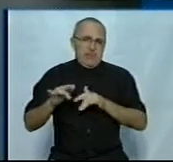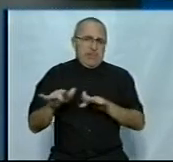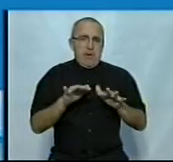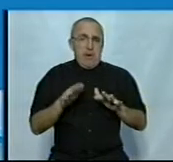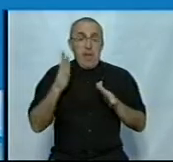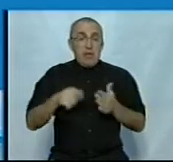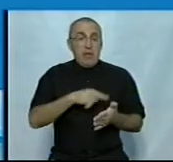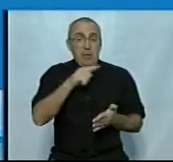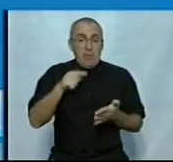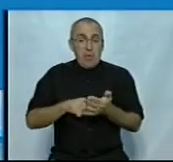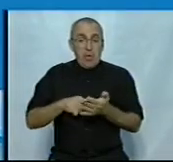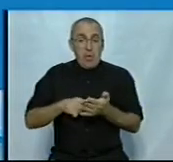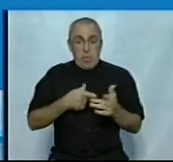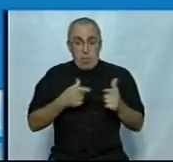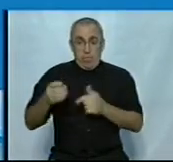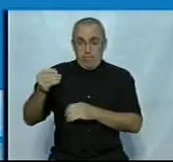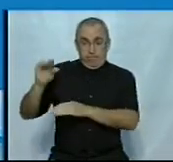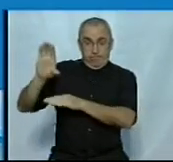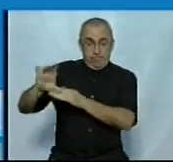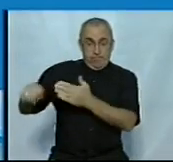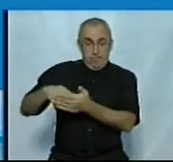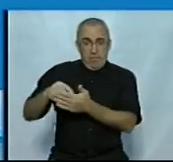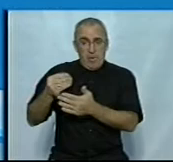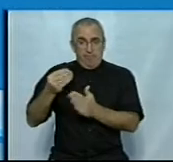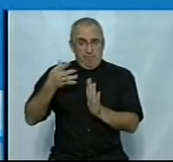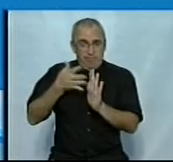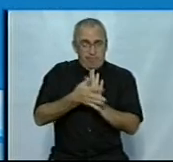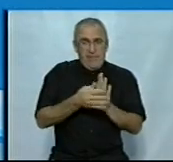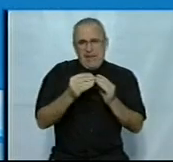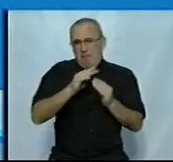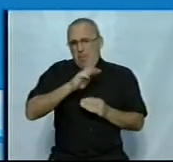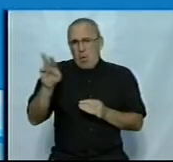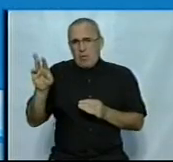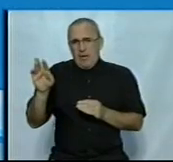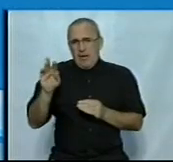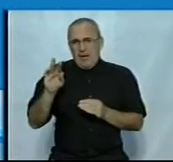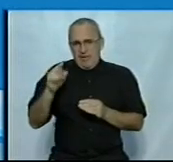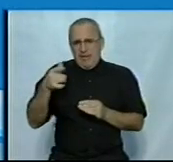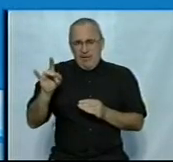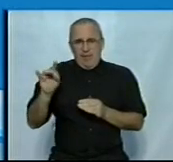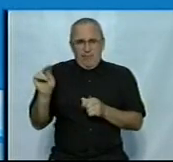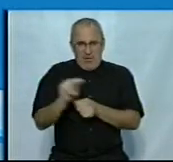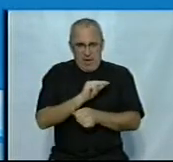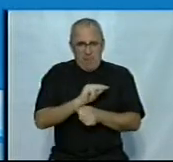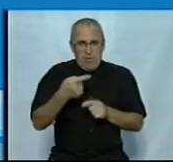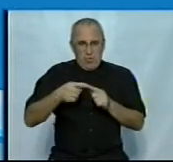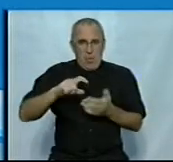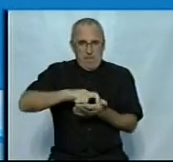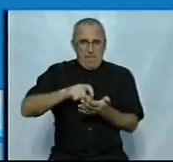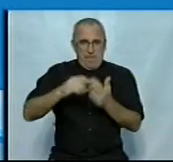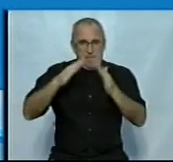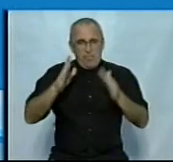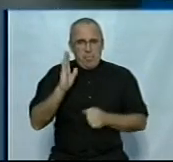місто, міський бюджет готовий вкладати десятки мільйонів, як мінімум, в ремонт цього приміщення, я так розумію, що це